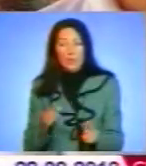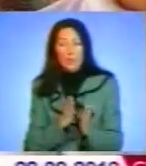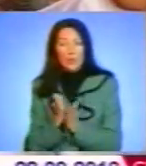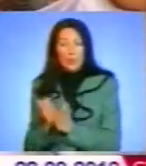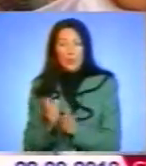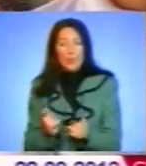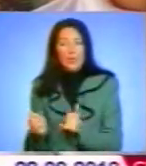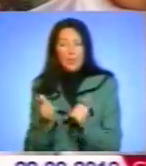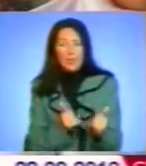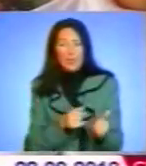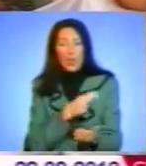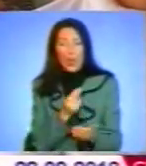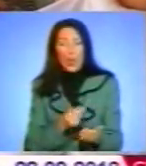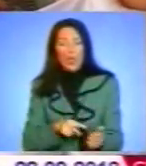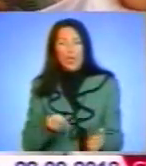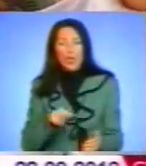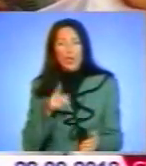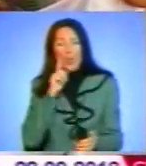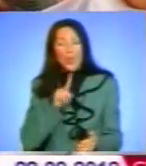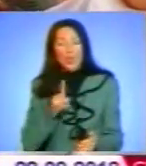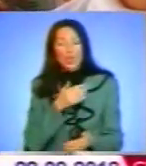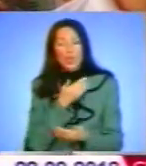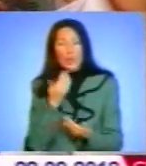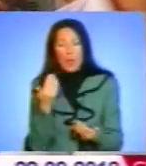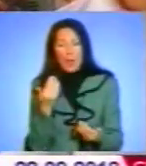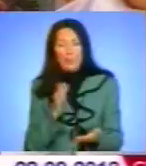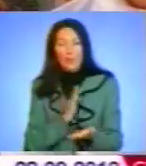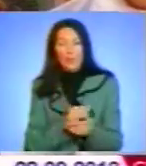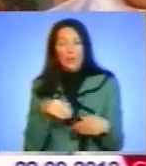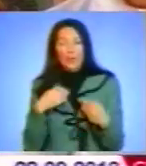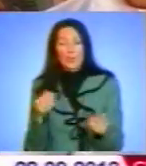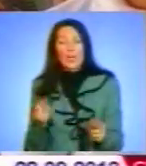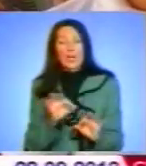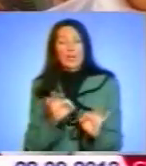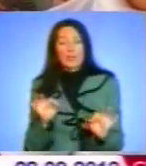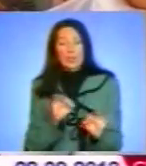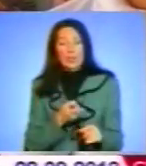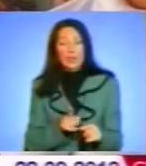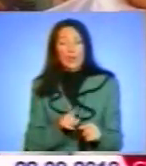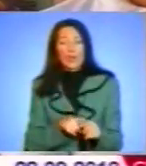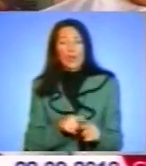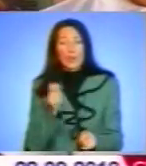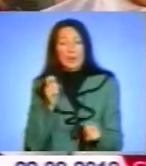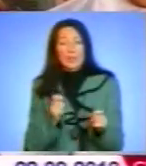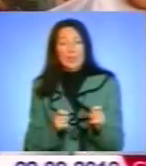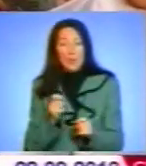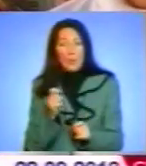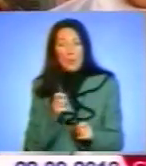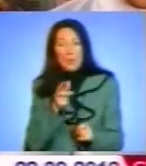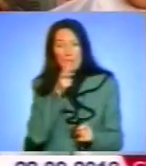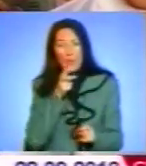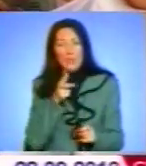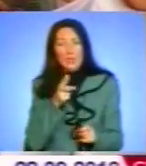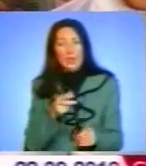повністю. Художньої літератури поки що не приходить. Маємо подати інформацію в цьому семестрі на рахунок